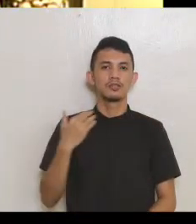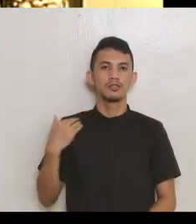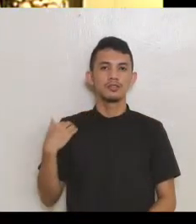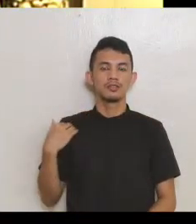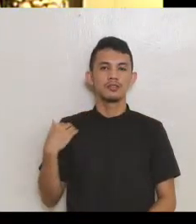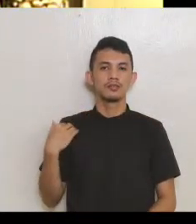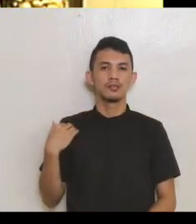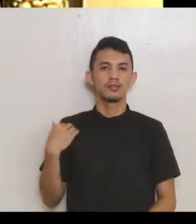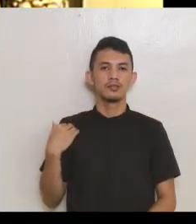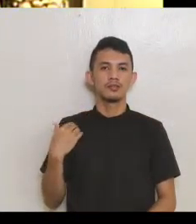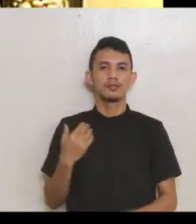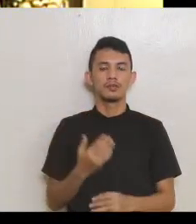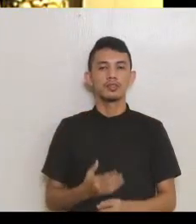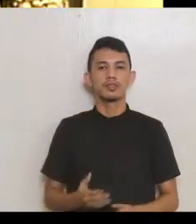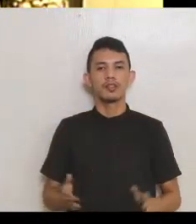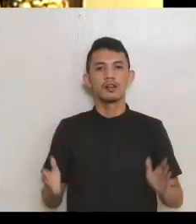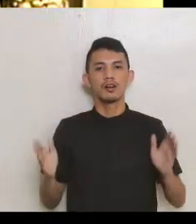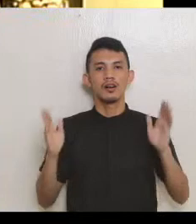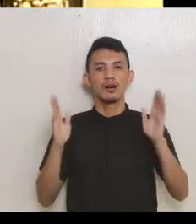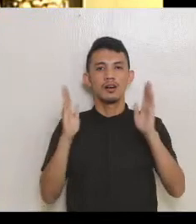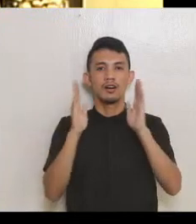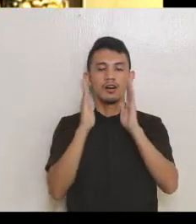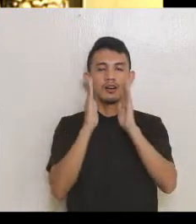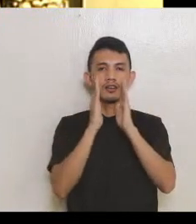Espiritu Santo.